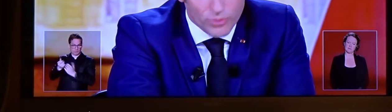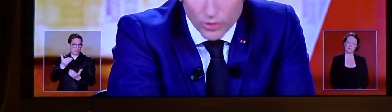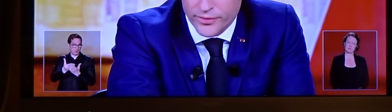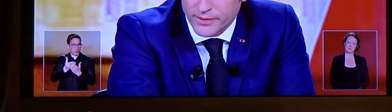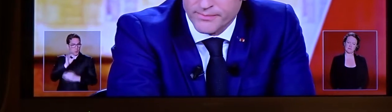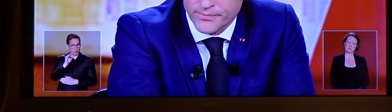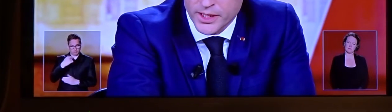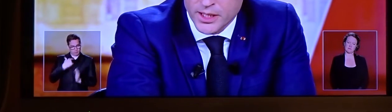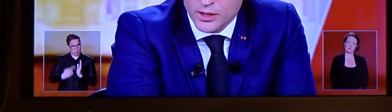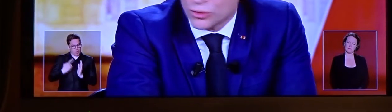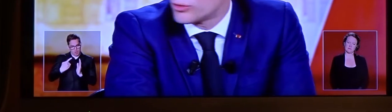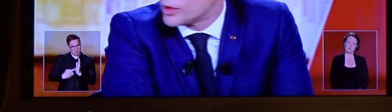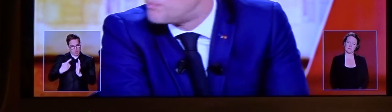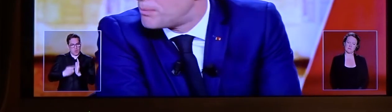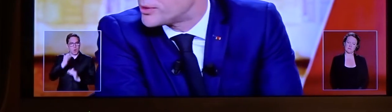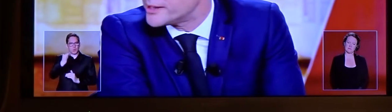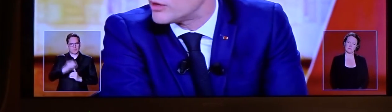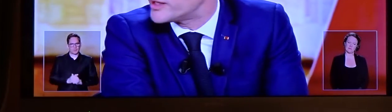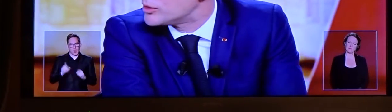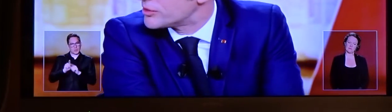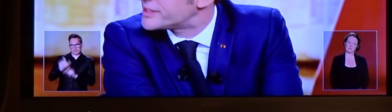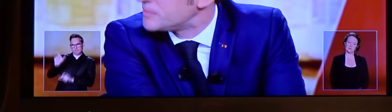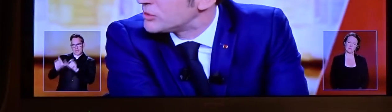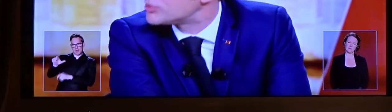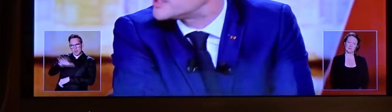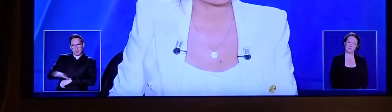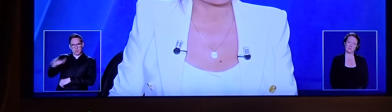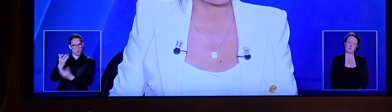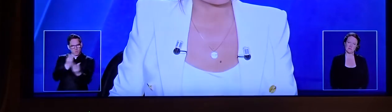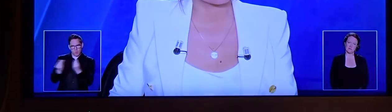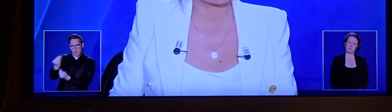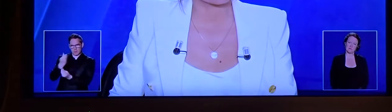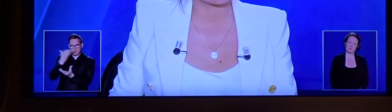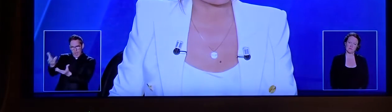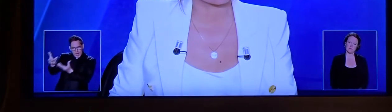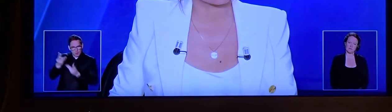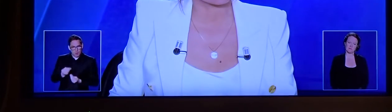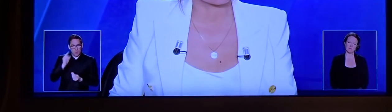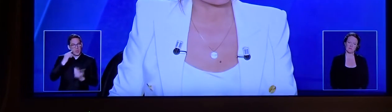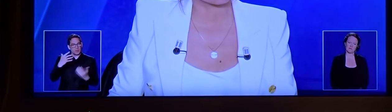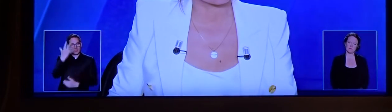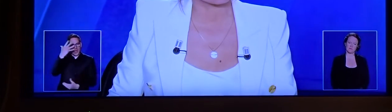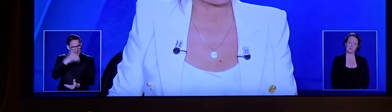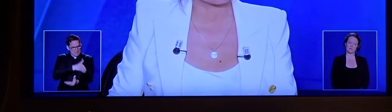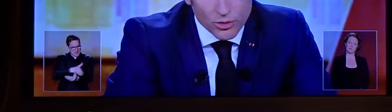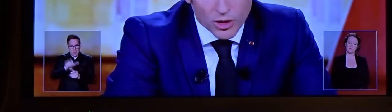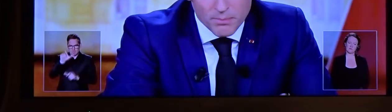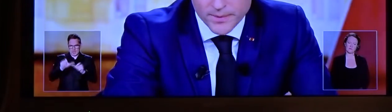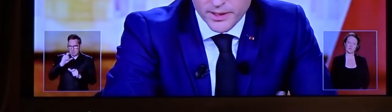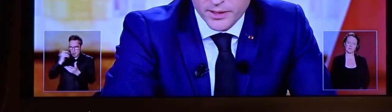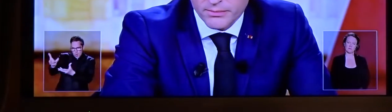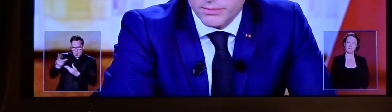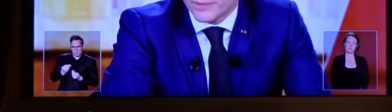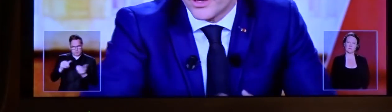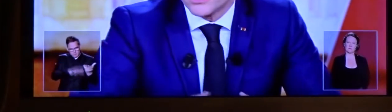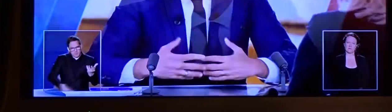ce que nous avons refait. De soutenir le peuple ukrainien en l'accueillant. 5 millions d'Ukrainiennes et d'Ukrainiens au moins ont quitté le sol pour rejoindre l'Europe.